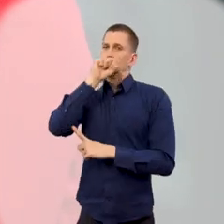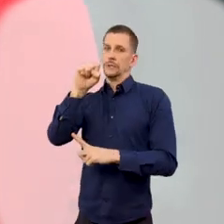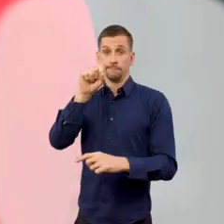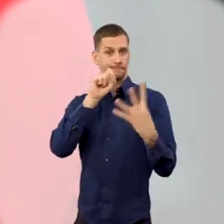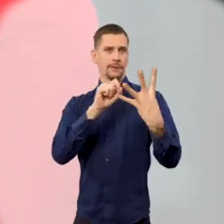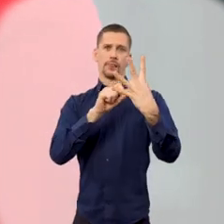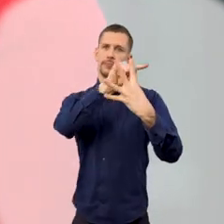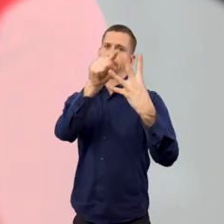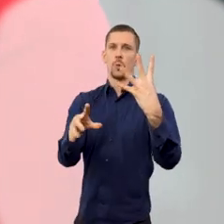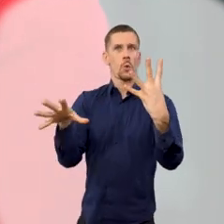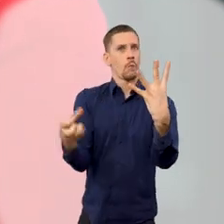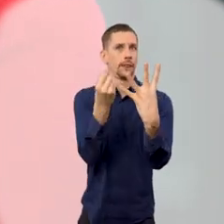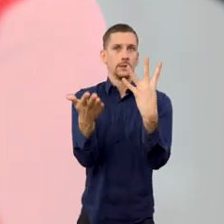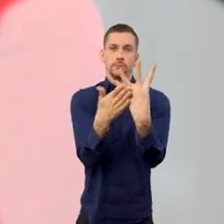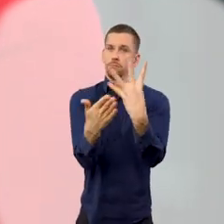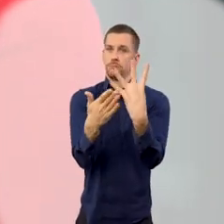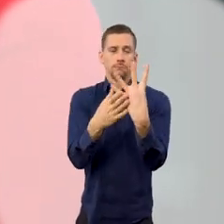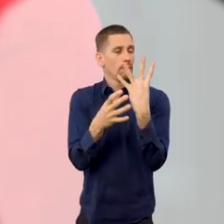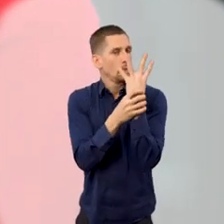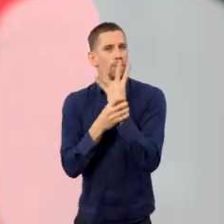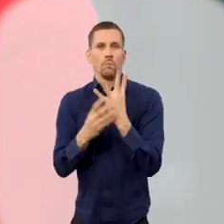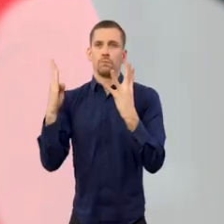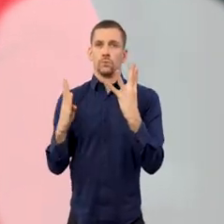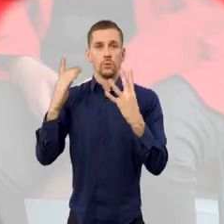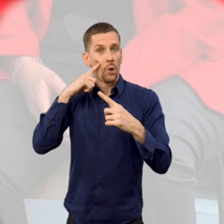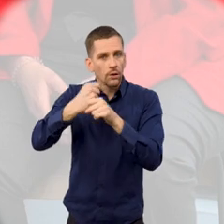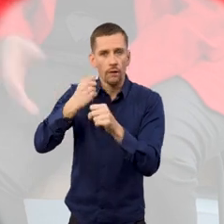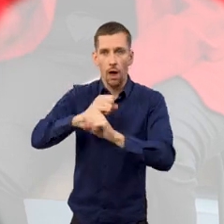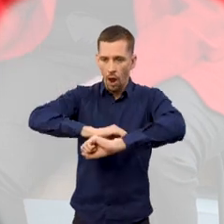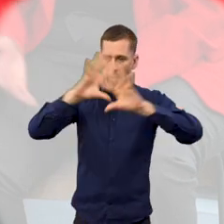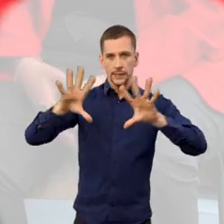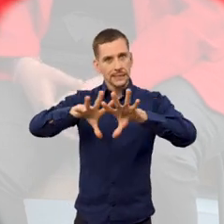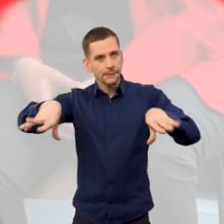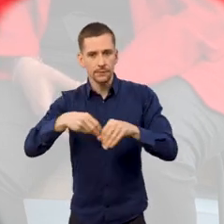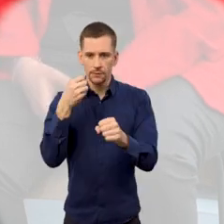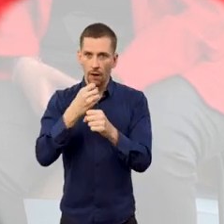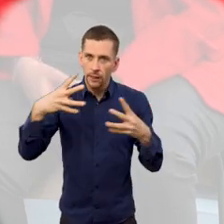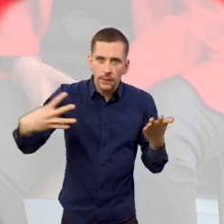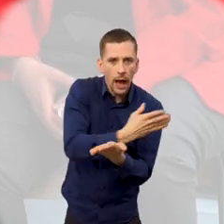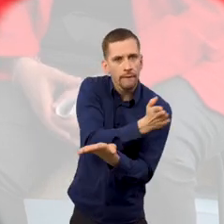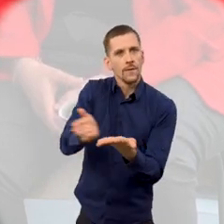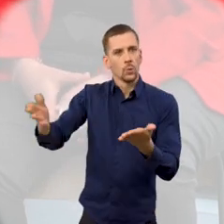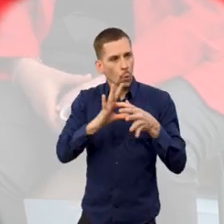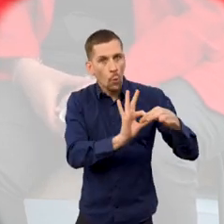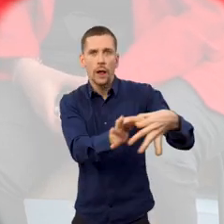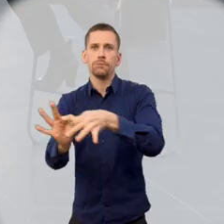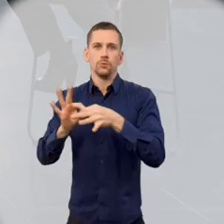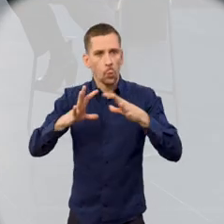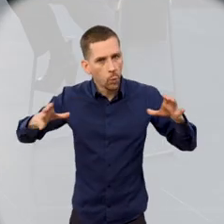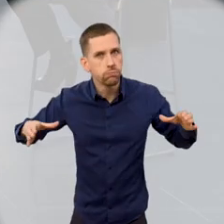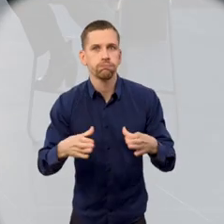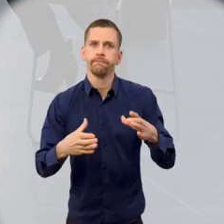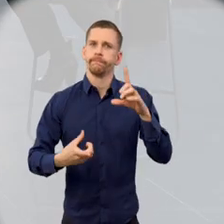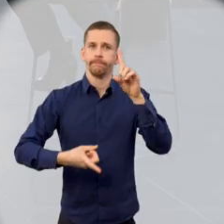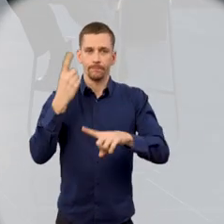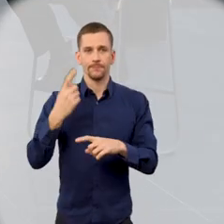Donc, les entreprises recherchent effectivement ces compétences-là, ces compétences transversales, dont la collaboration et le travail en équipe.